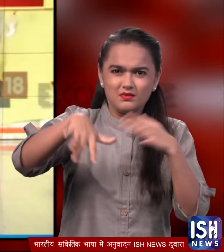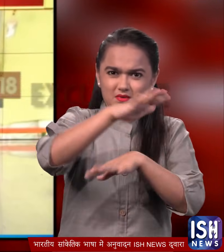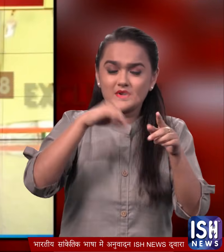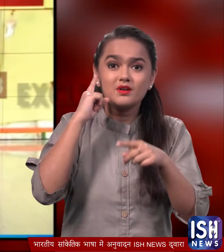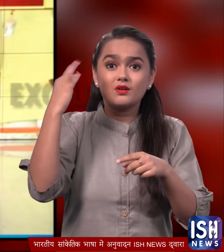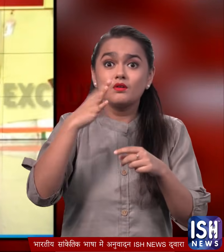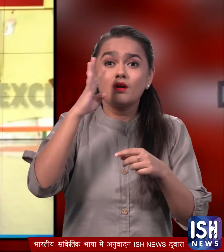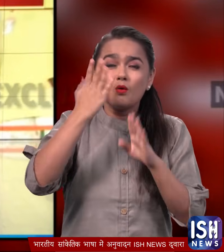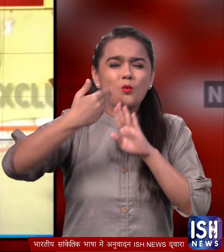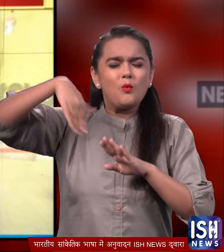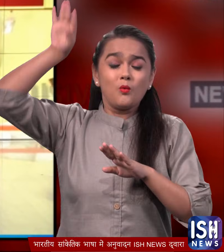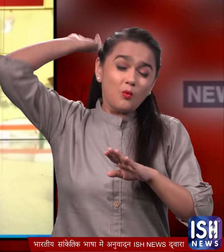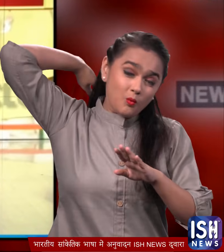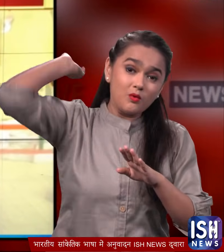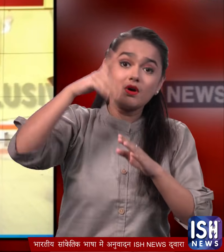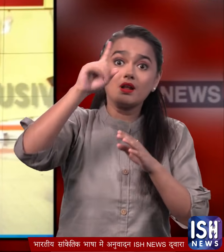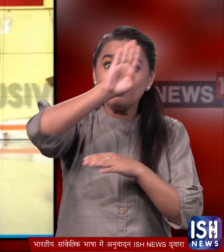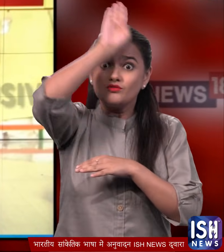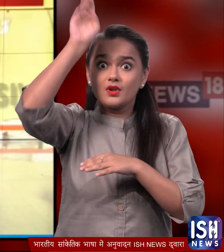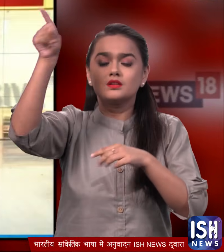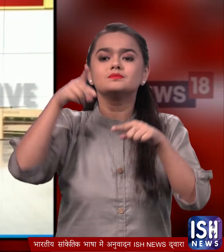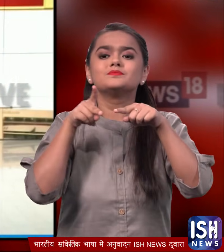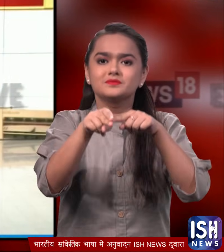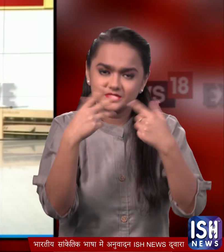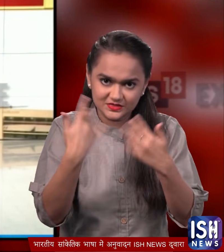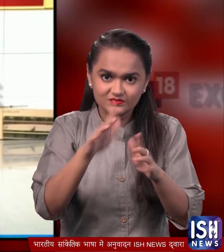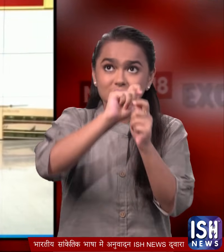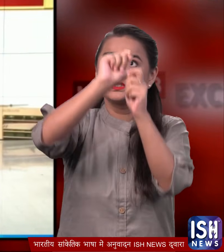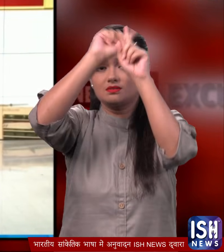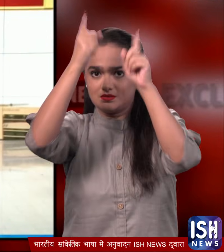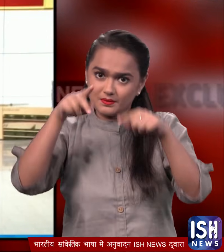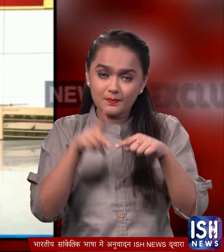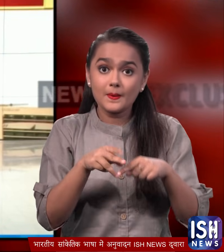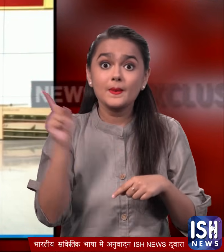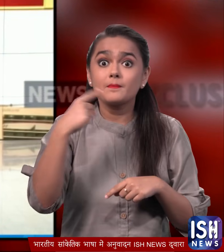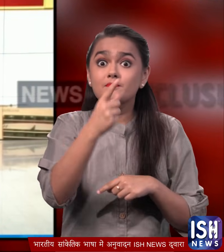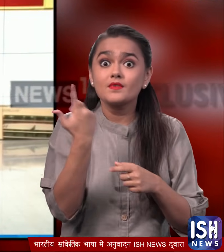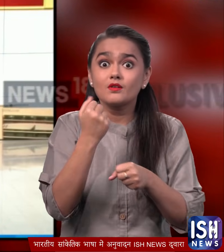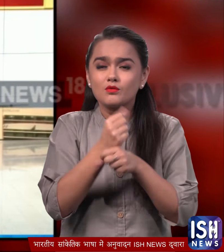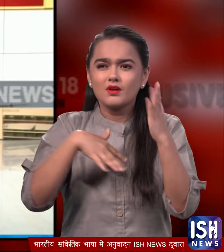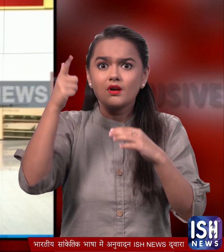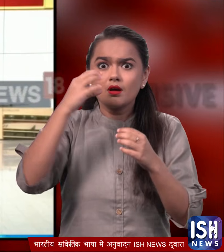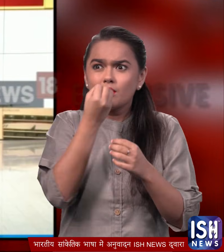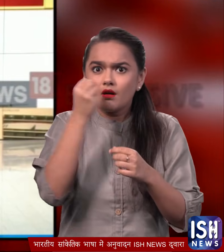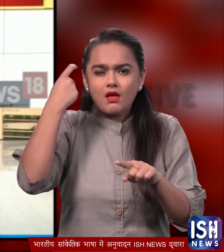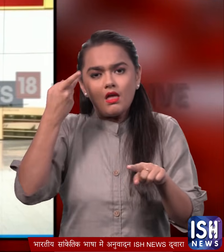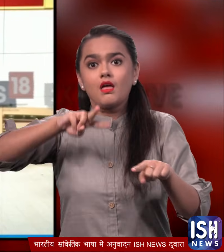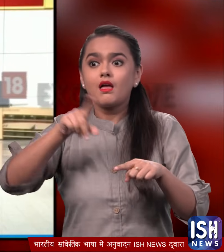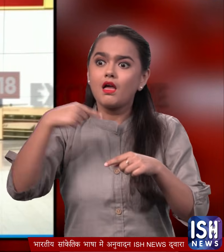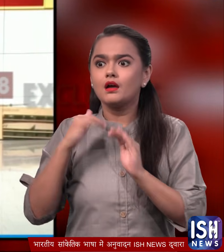9वीं सदी के राजा मिहिर भोज की मूर्ति का अनावरण कर दिया। इसे गुर्जर समुदाय के वोट साधने के लिए बीजेपी का मास्टर स्ट्रोक कहा जाने लगा।